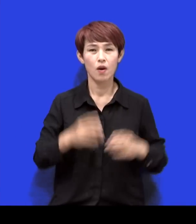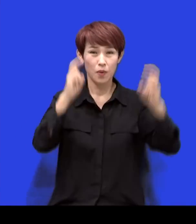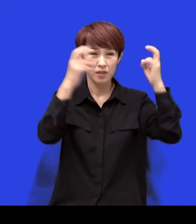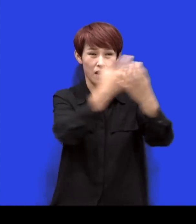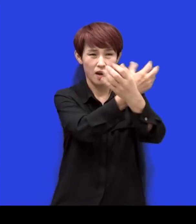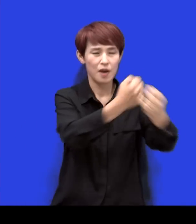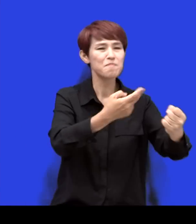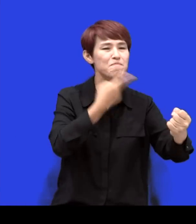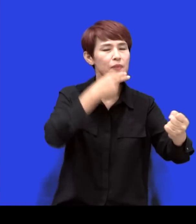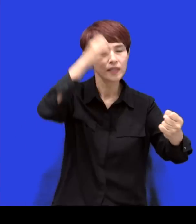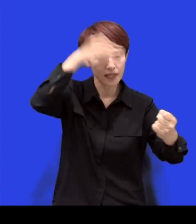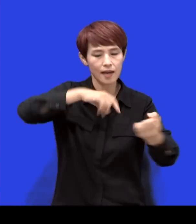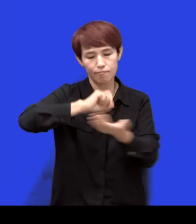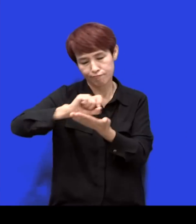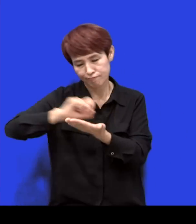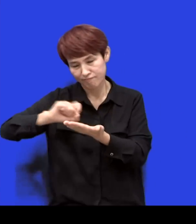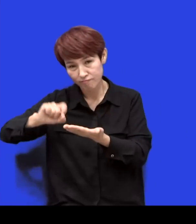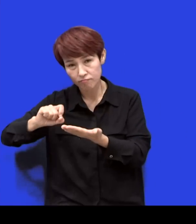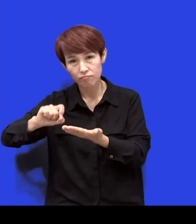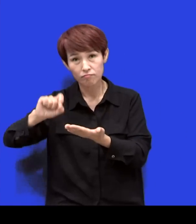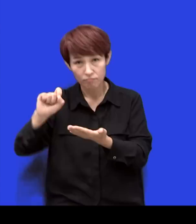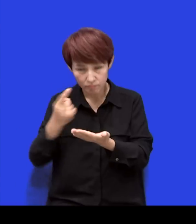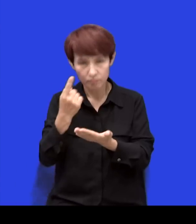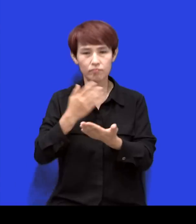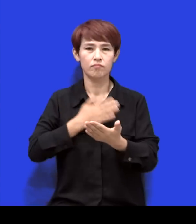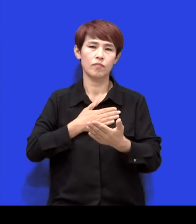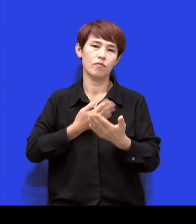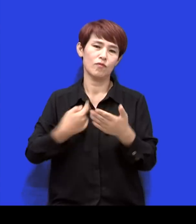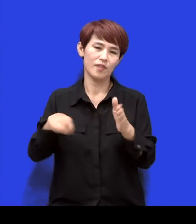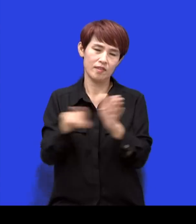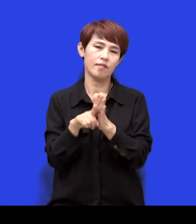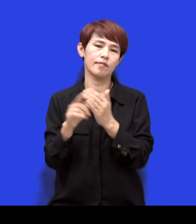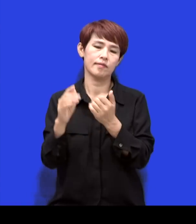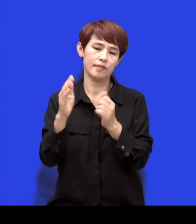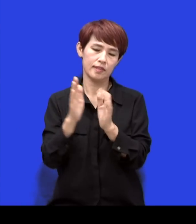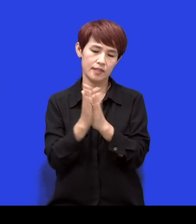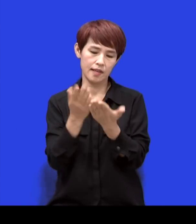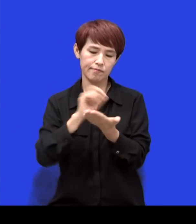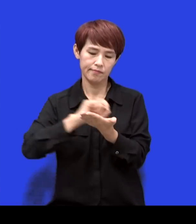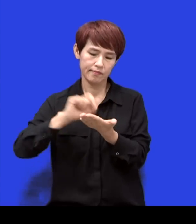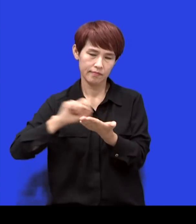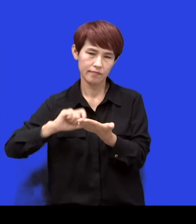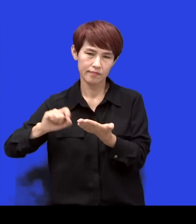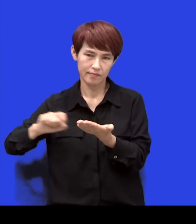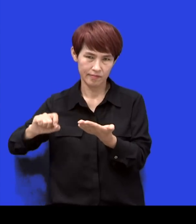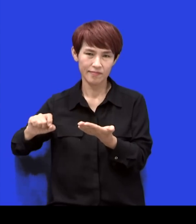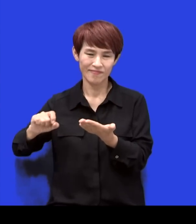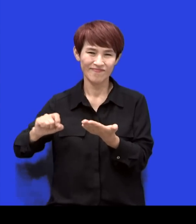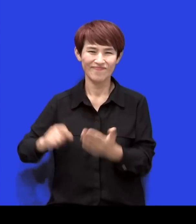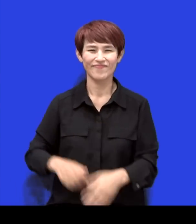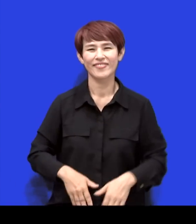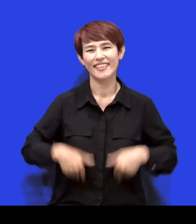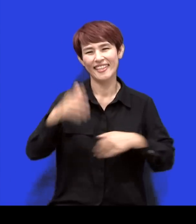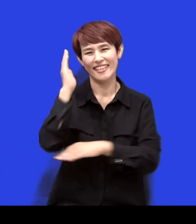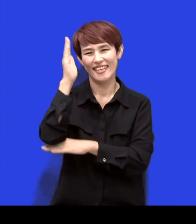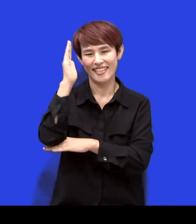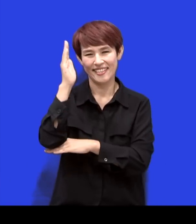예. 또 그런 장점이 있더라고요. 맞아, 맞아. 그냥 나 자신을 위해 쓴다는 생각으로 따뜻한 이야기를 나를 위로하는 마음으로 썼습니다. 예.